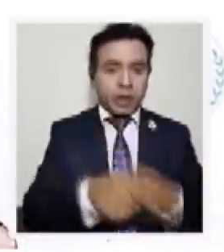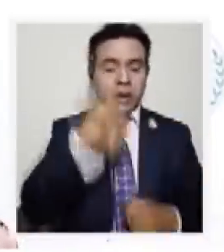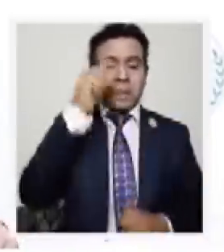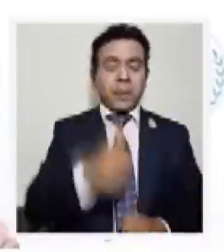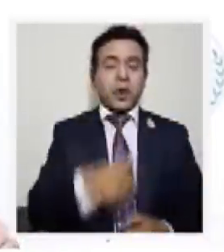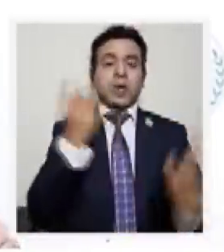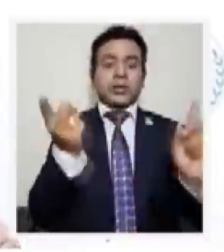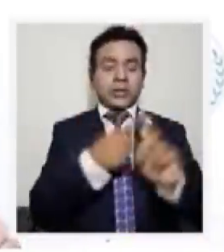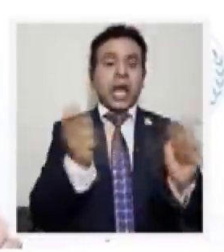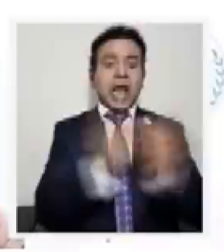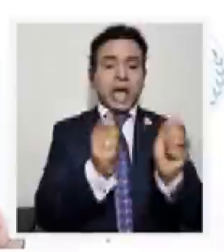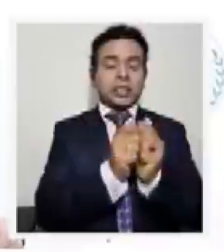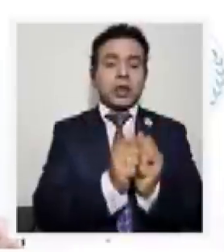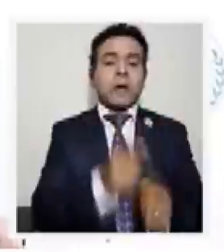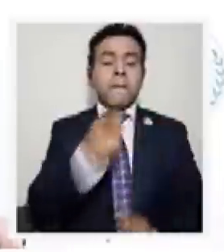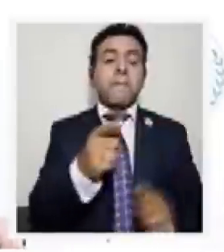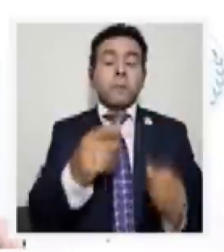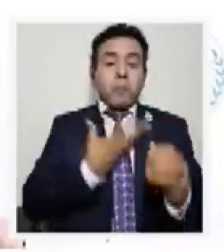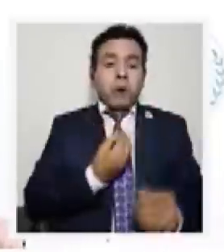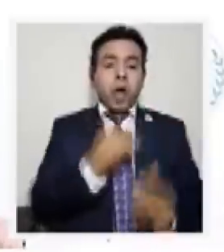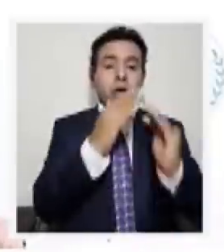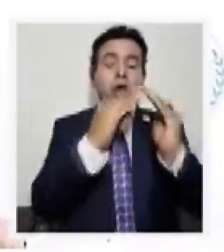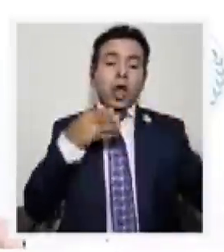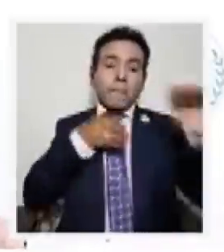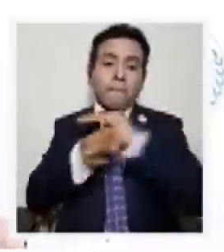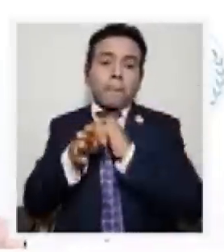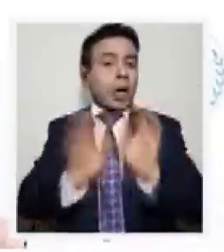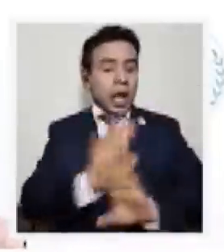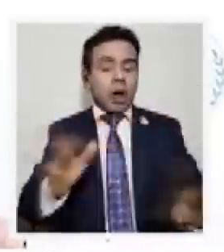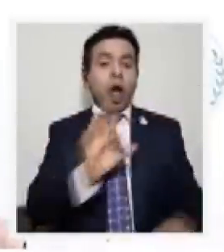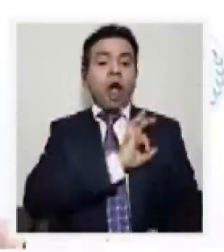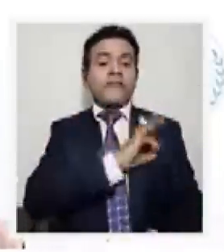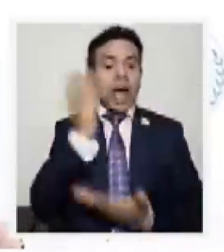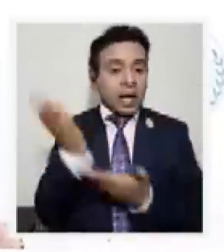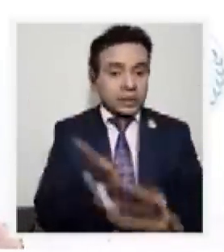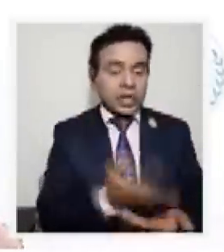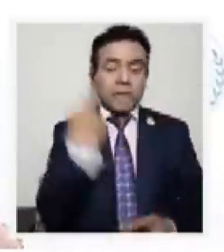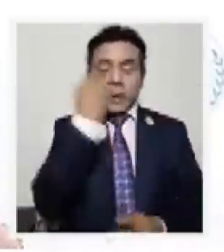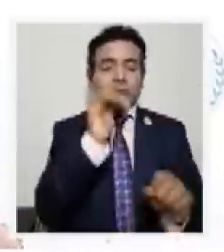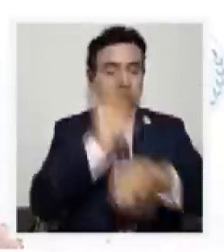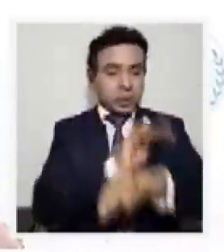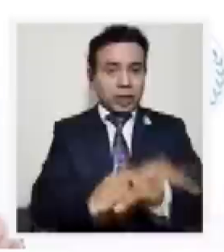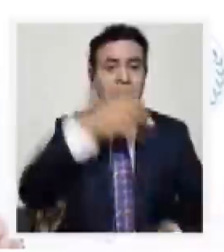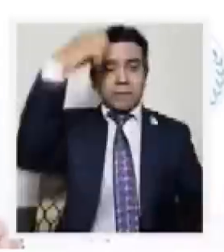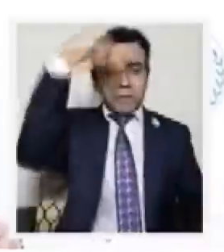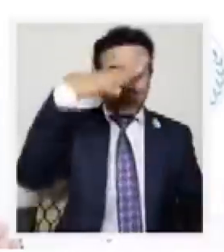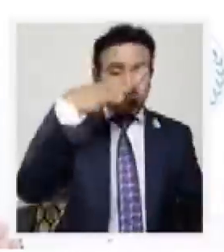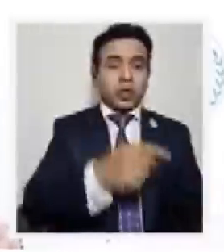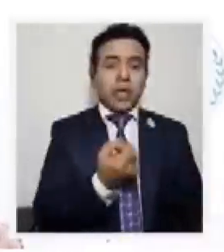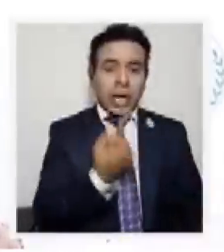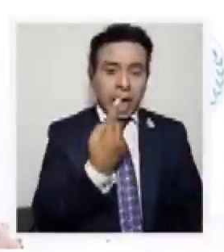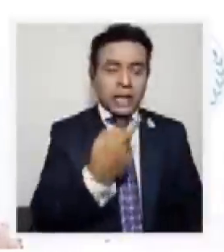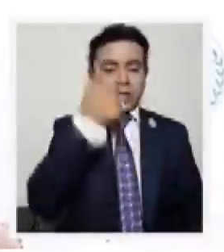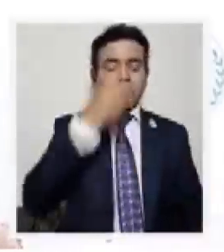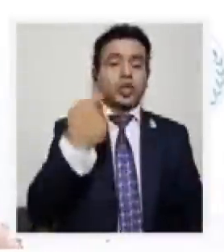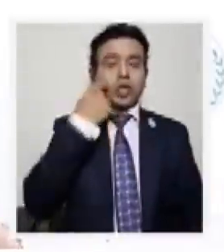পরিস্থিতি, কোভিড যুদ্ধ পরিস্থিতিতেই সেবা দিয়ে যাচ্ছেন জনগণকে, অতি জরুরি ভিত্তিক বিদ্যুৎ বিভাগ এবং প্রত্যেকটি বিভাগ,